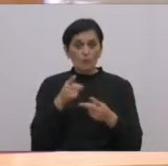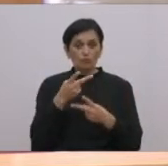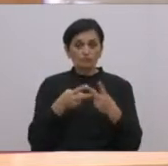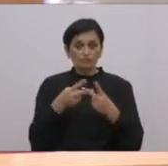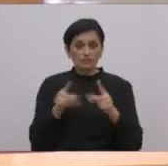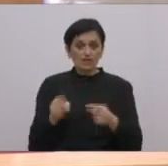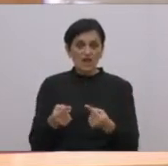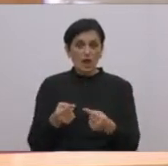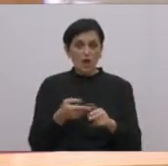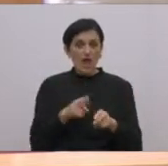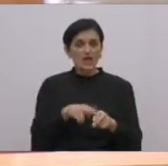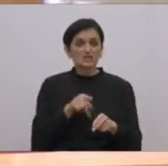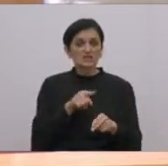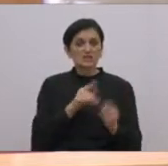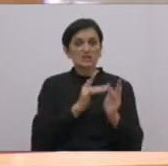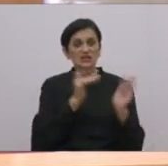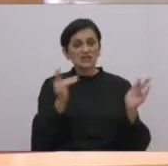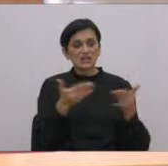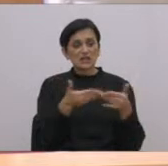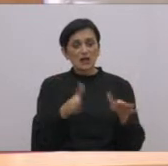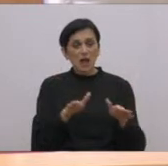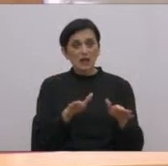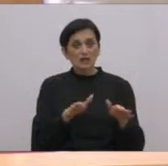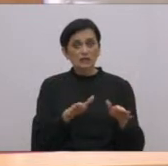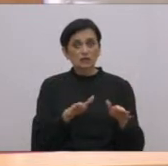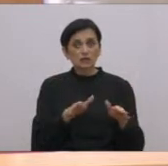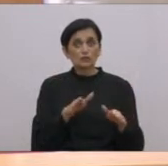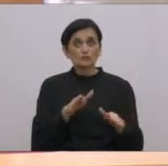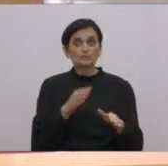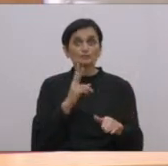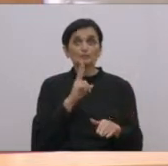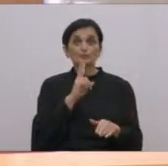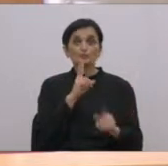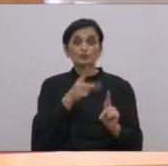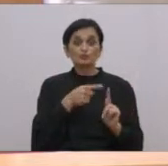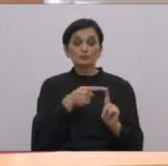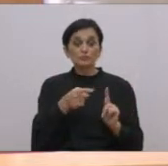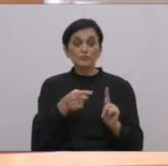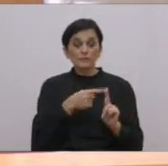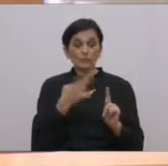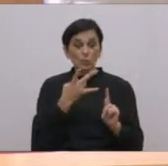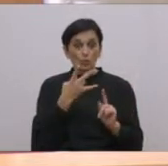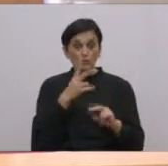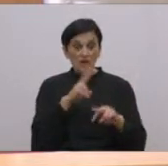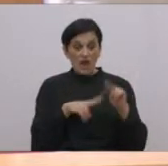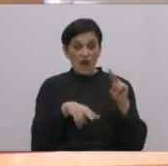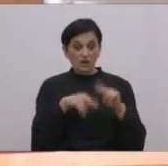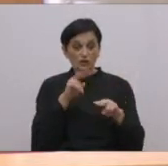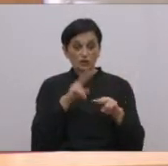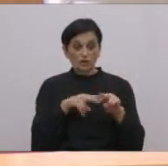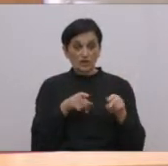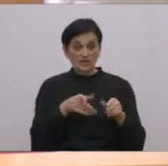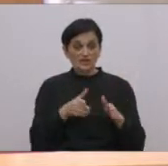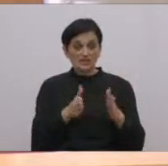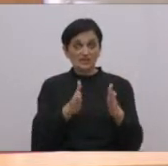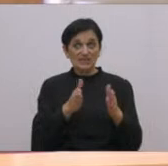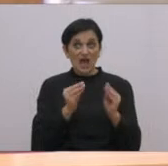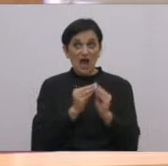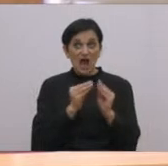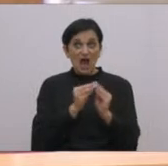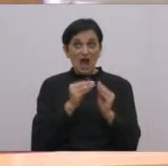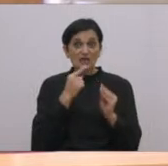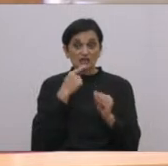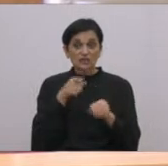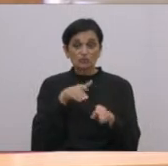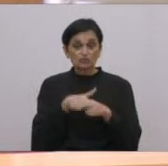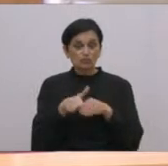იტყვით რომ ეს ხიდი უნდა გაიხსნას. და ჯერდი ორ წელში უნდა აშენებულიყო ეს ხიდი. ეს გზა 10 წელი